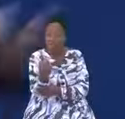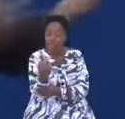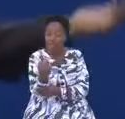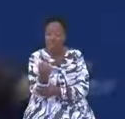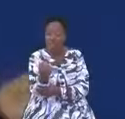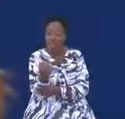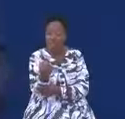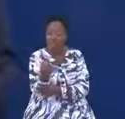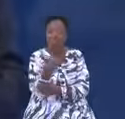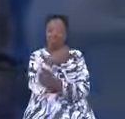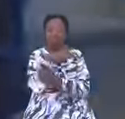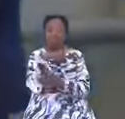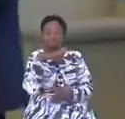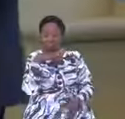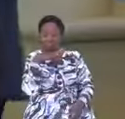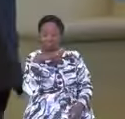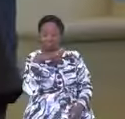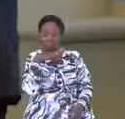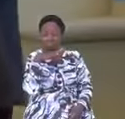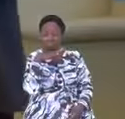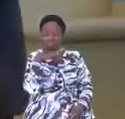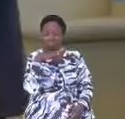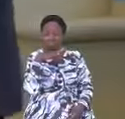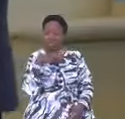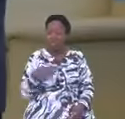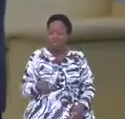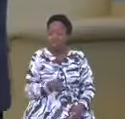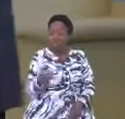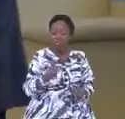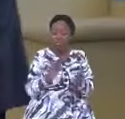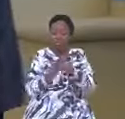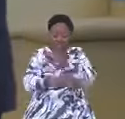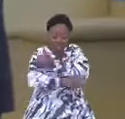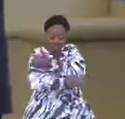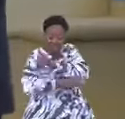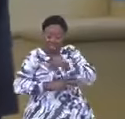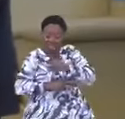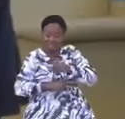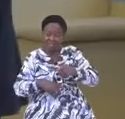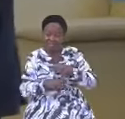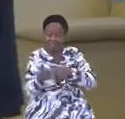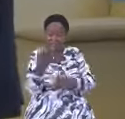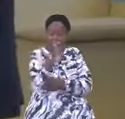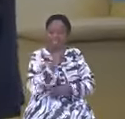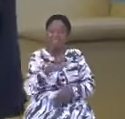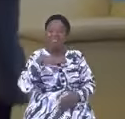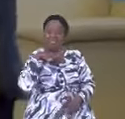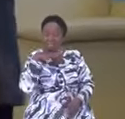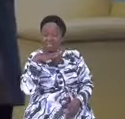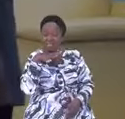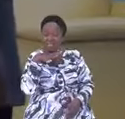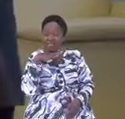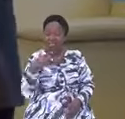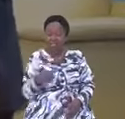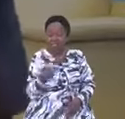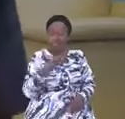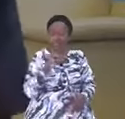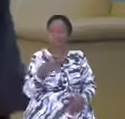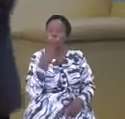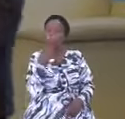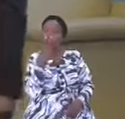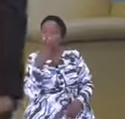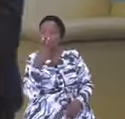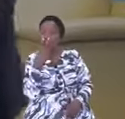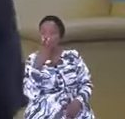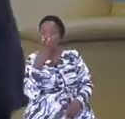ce qui vole le main son soulier ceux qui fument ans il présente pas le main